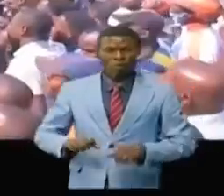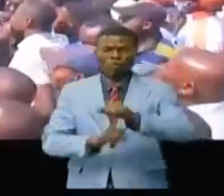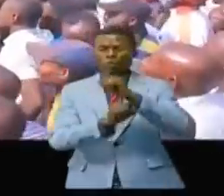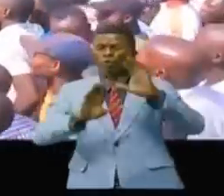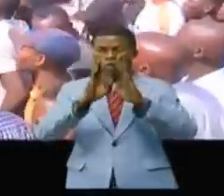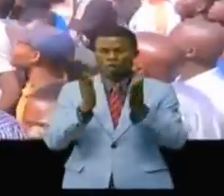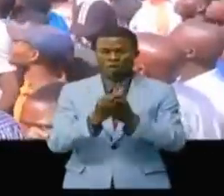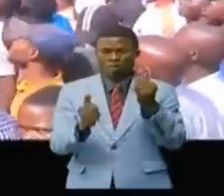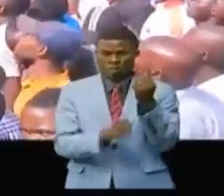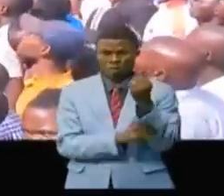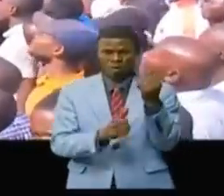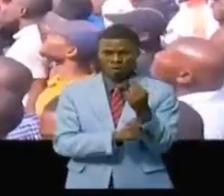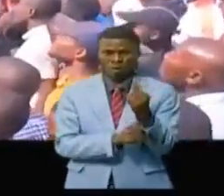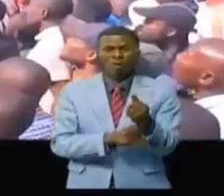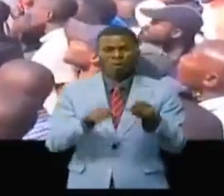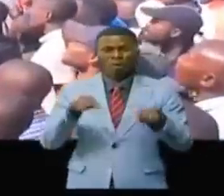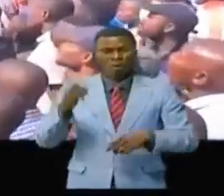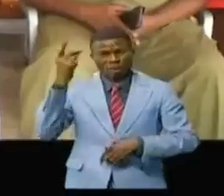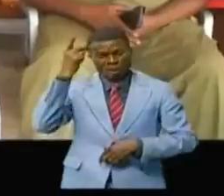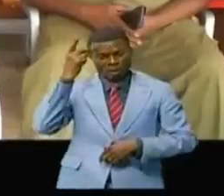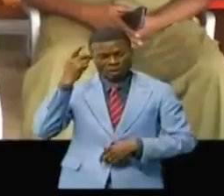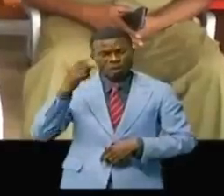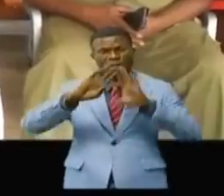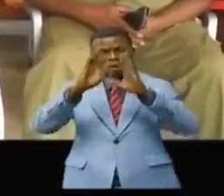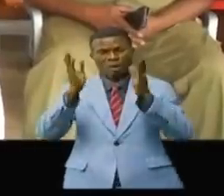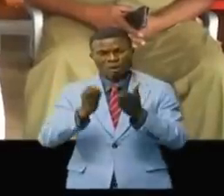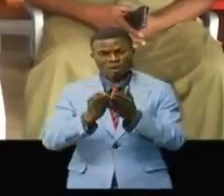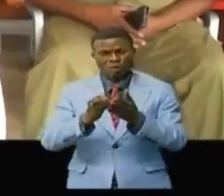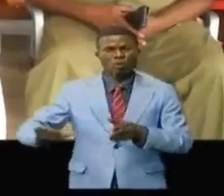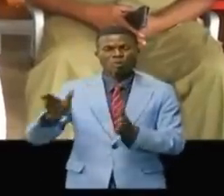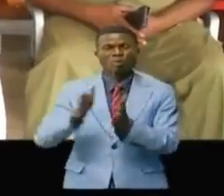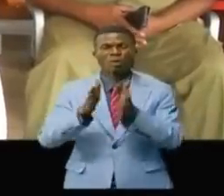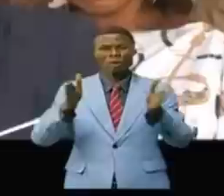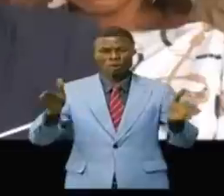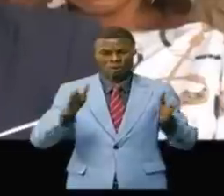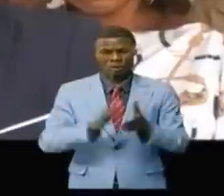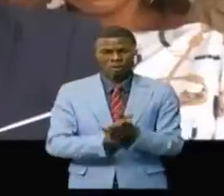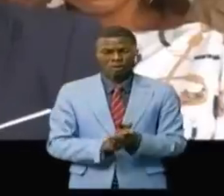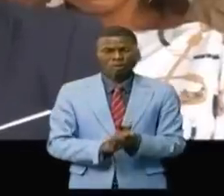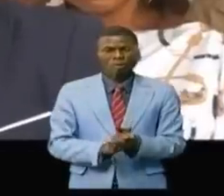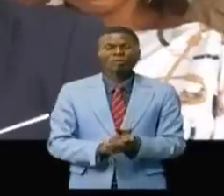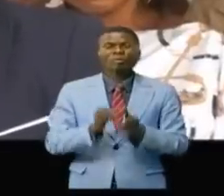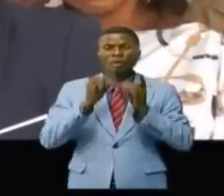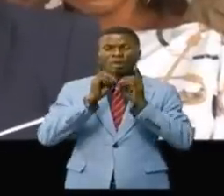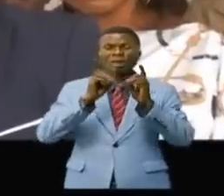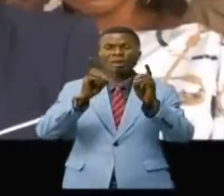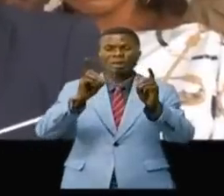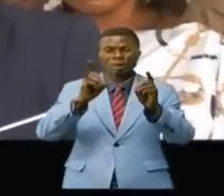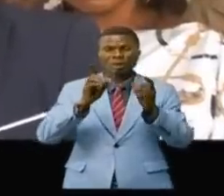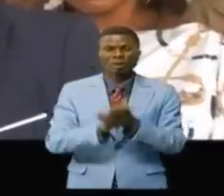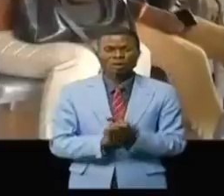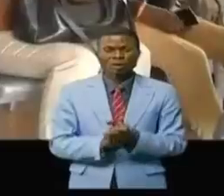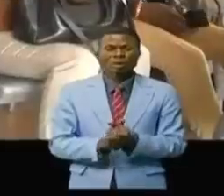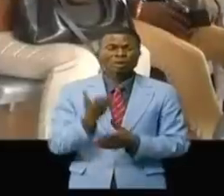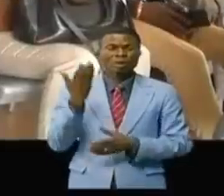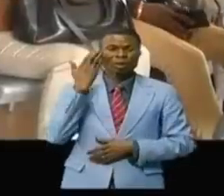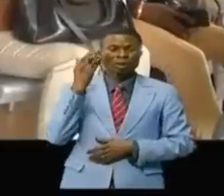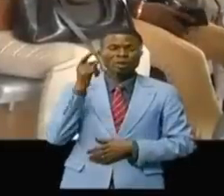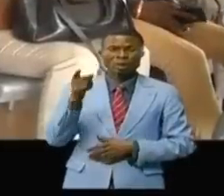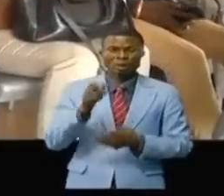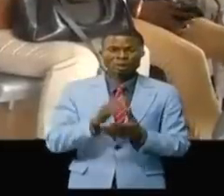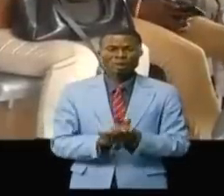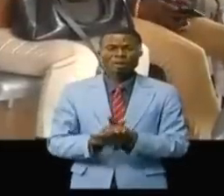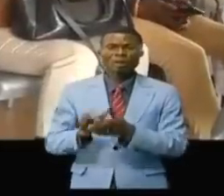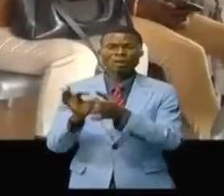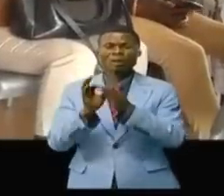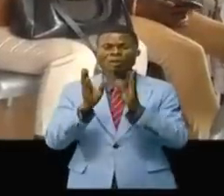tous les membres restés à Kinshasa et ceux de l'ensemble du pays. Ces propos ont été tenus par Henri Chibang, coordonnateur près